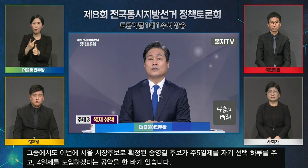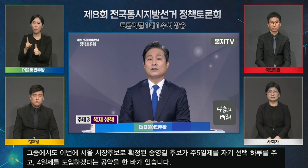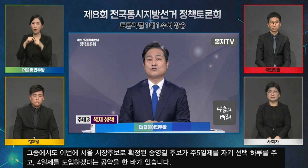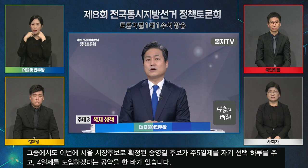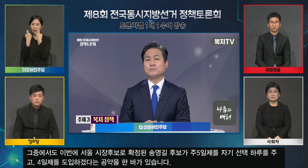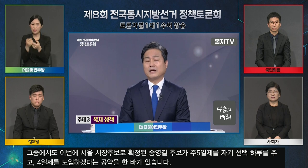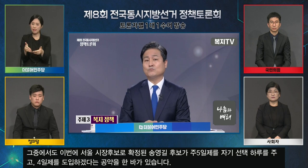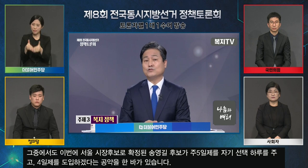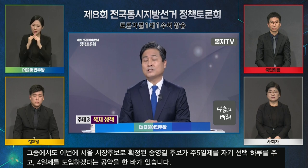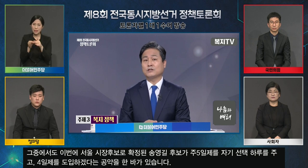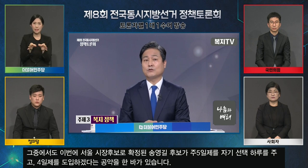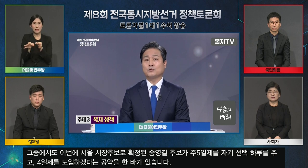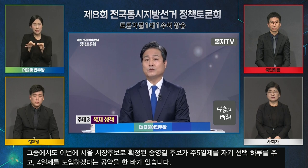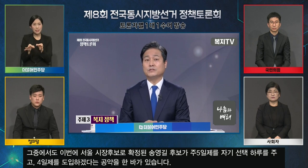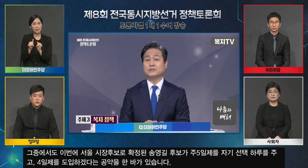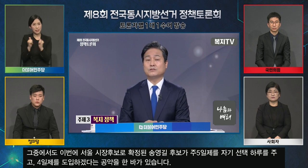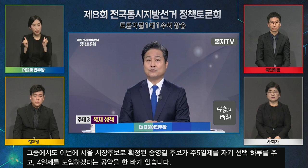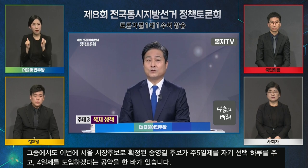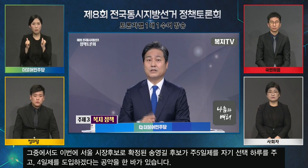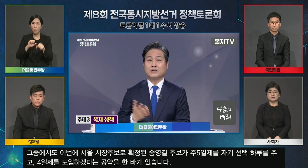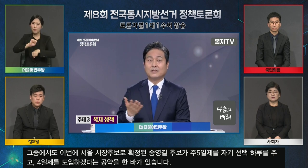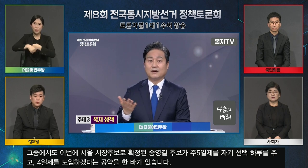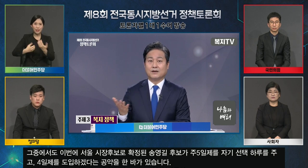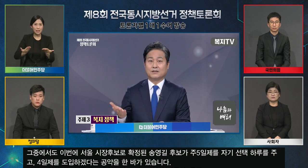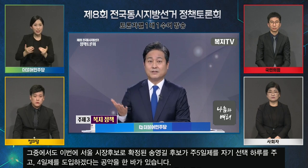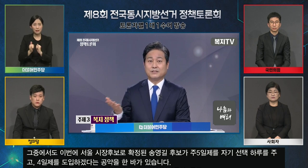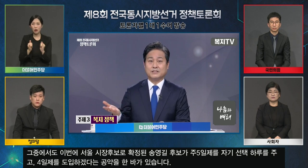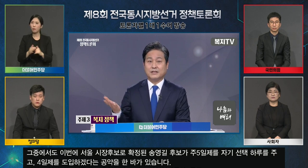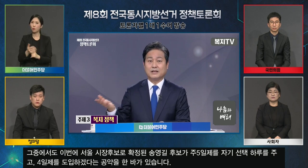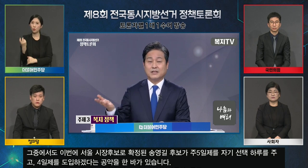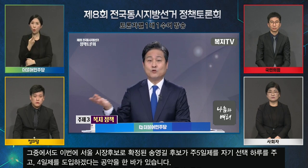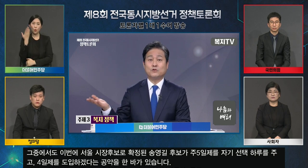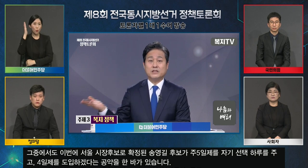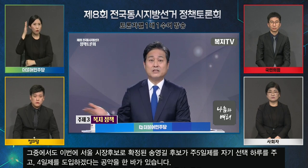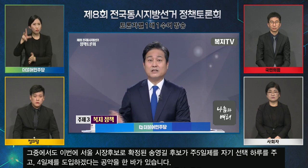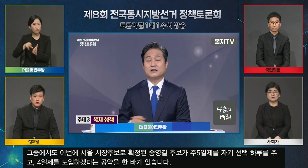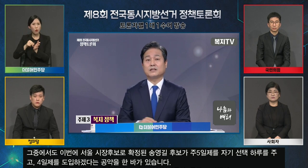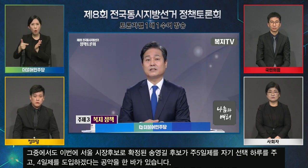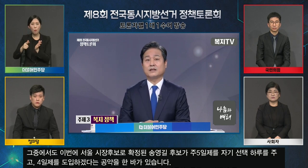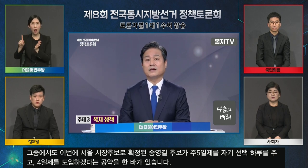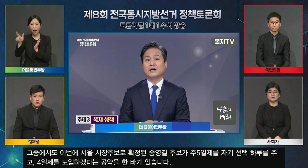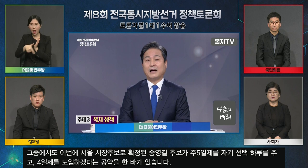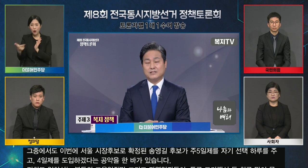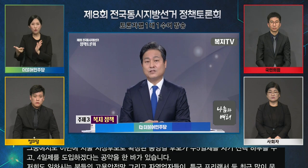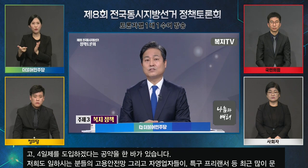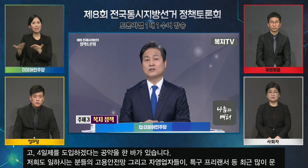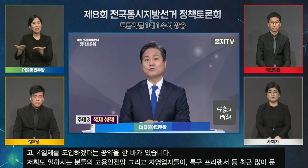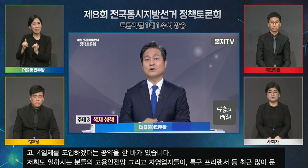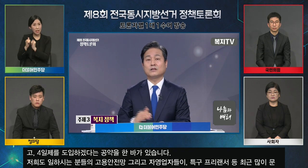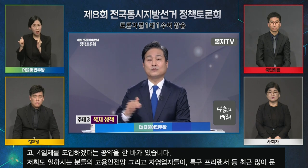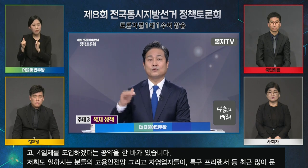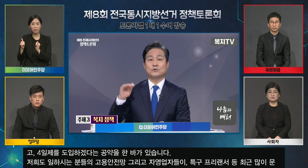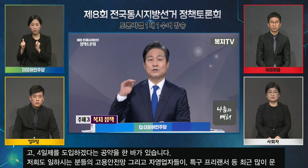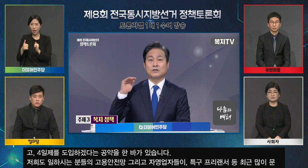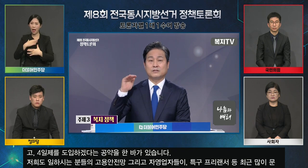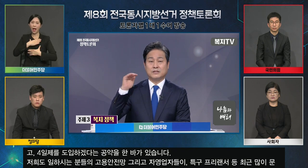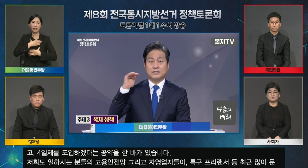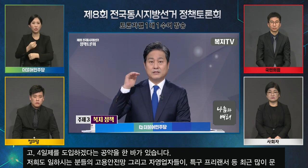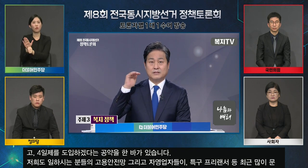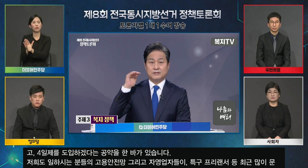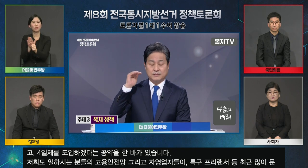최근 많이 문제가 되고 있는 소위 그런 일용직 일자리 자리의 안정성과 그리고